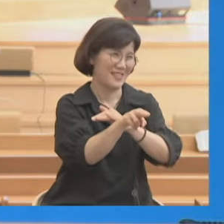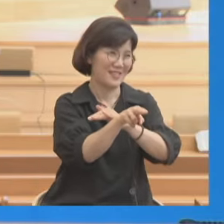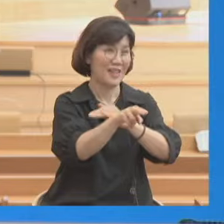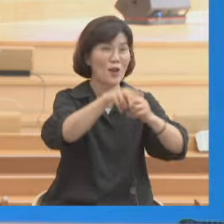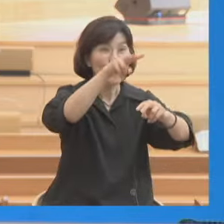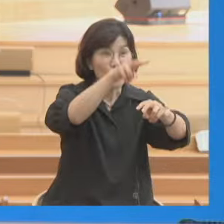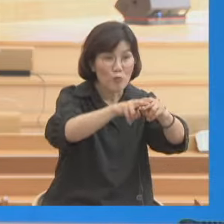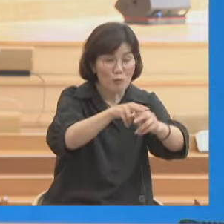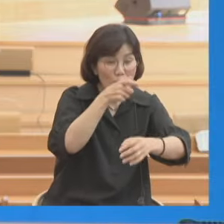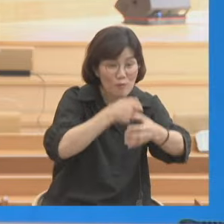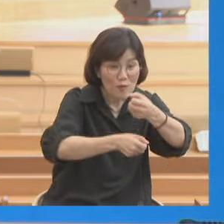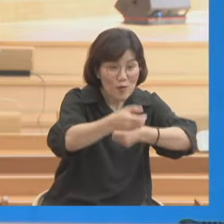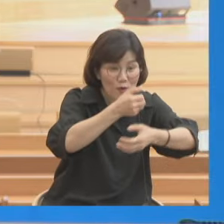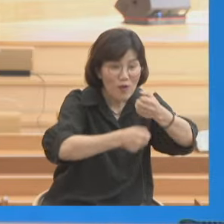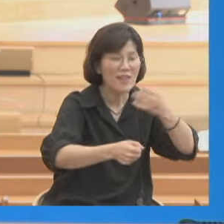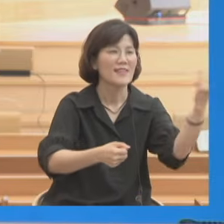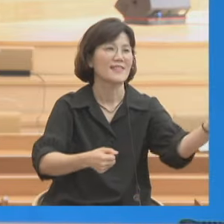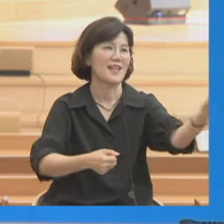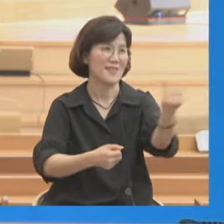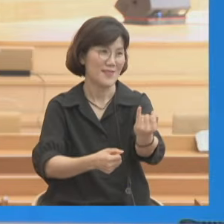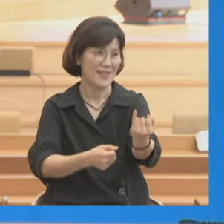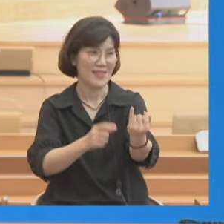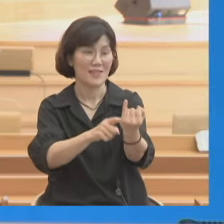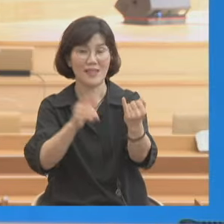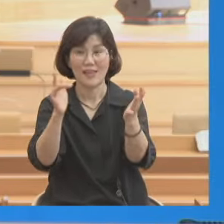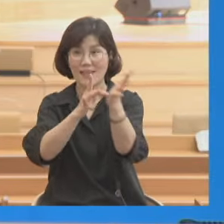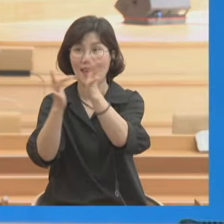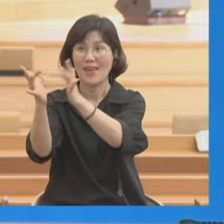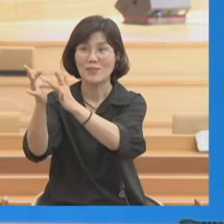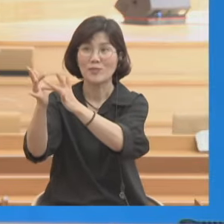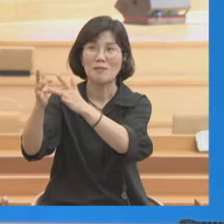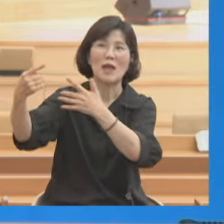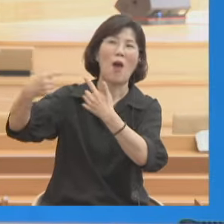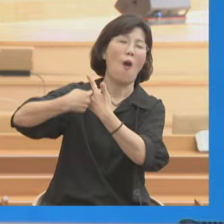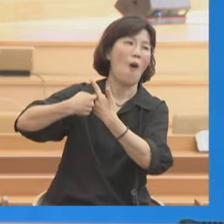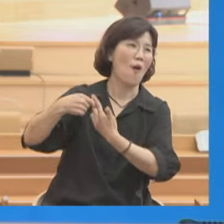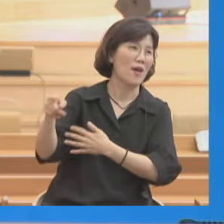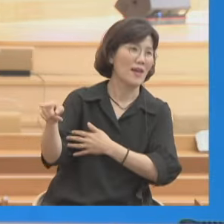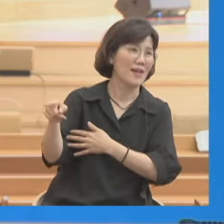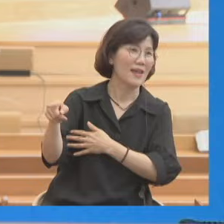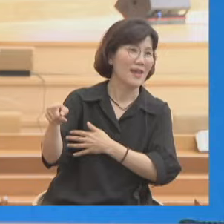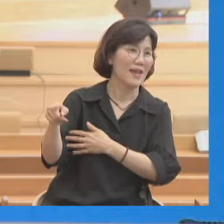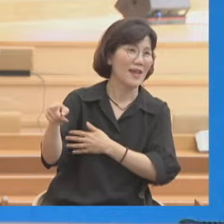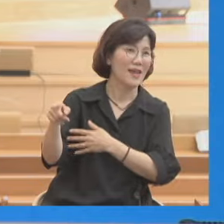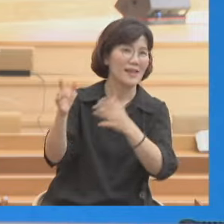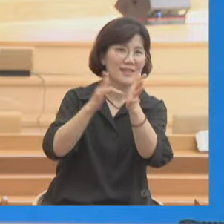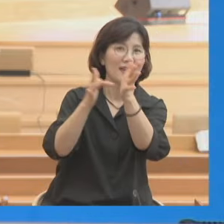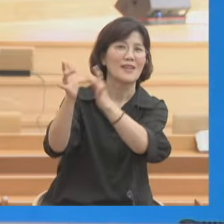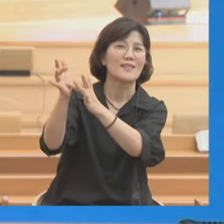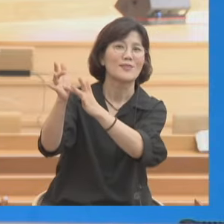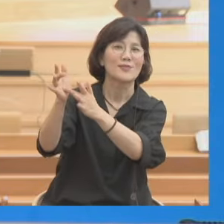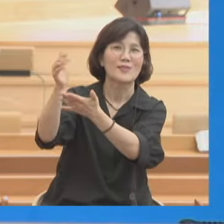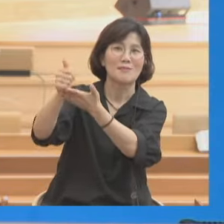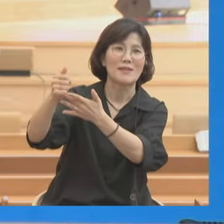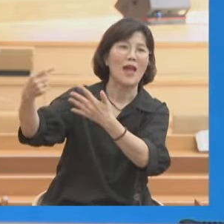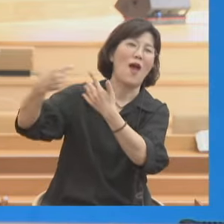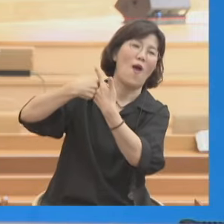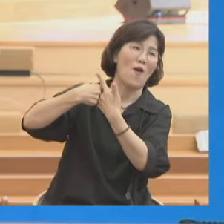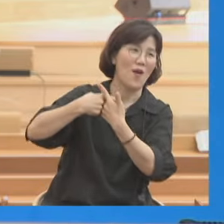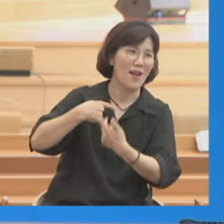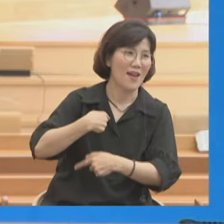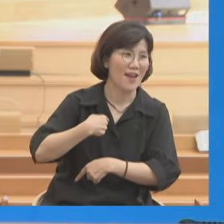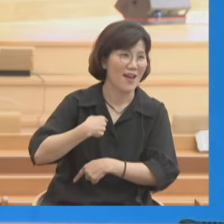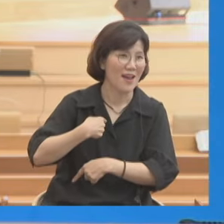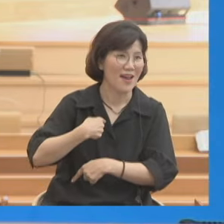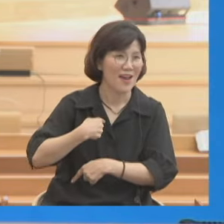눈길을 피해서 우물가에 물을 길러 놓았는데 예수님께 들켜버렸어. 이건 들켰다라는 게 거의 정확할 거예요.